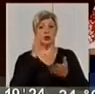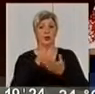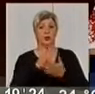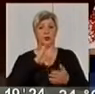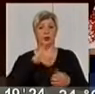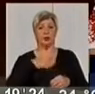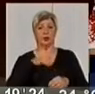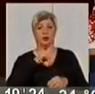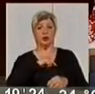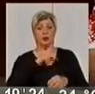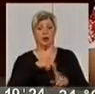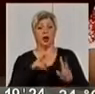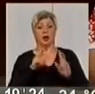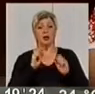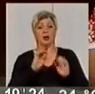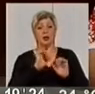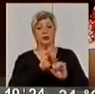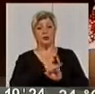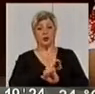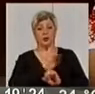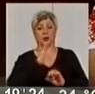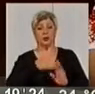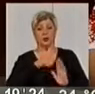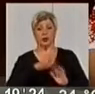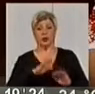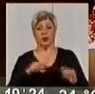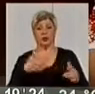діти влітку, так вони будуть і навчатися. Тому